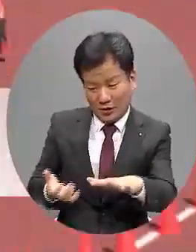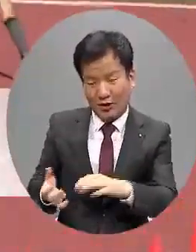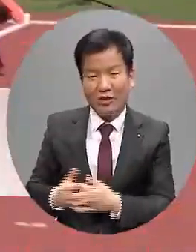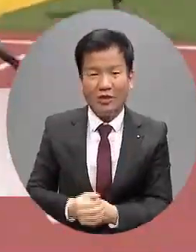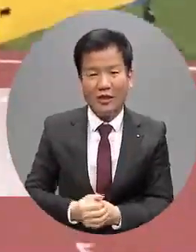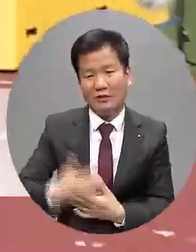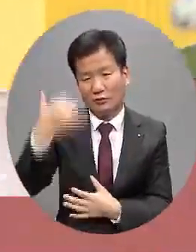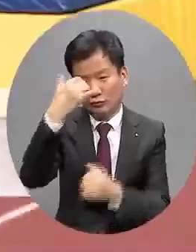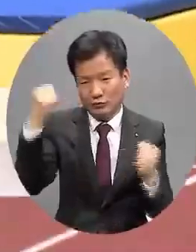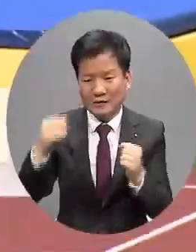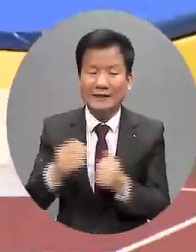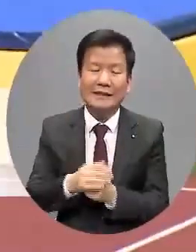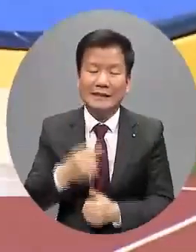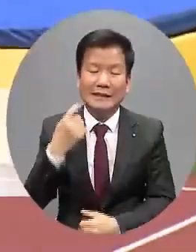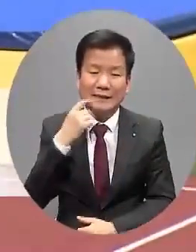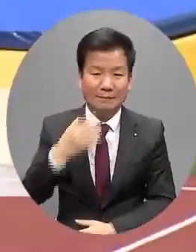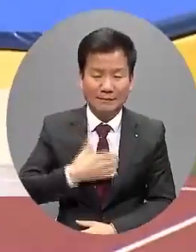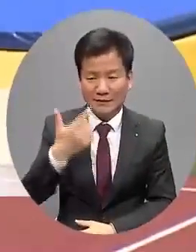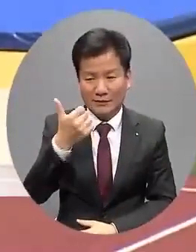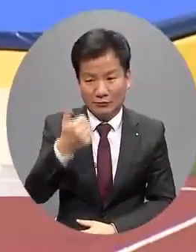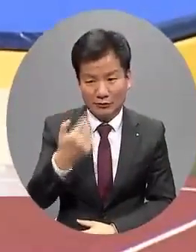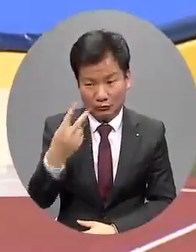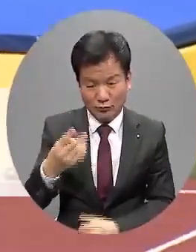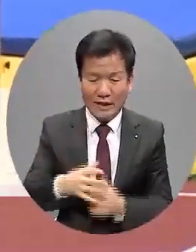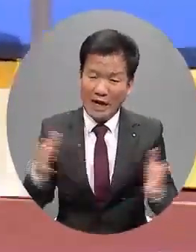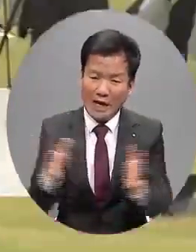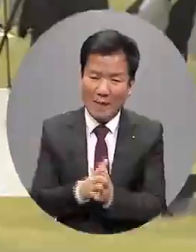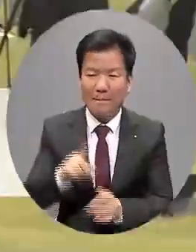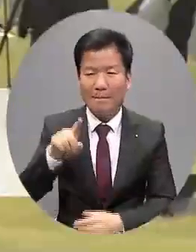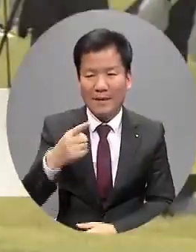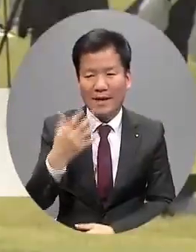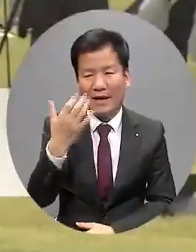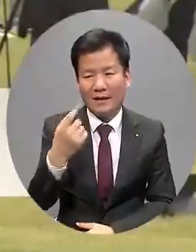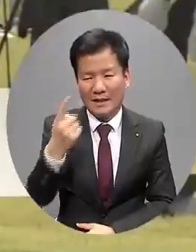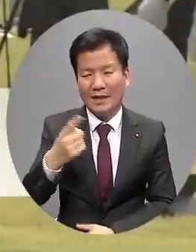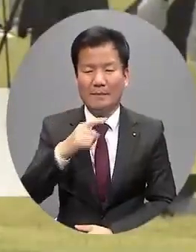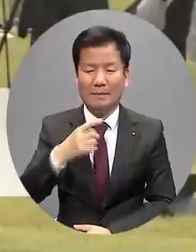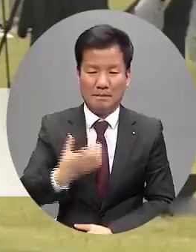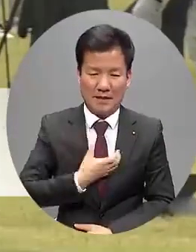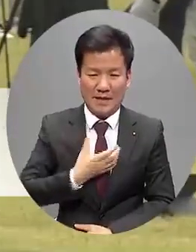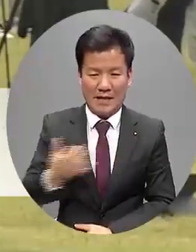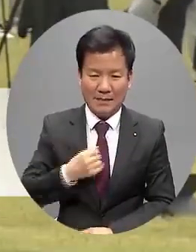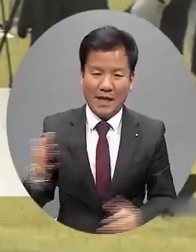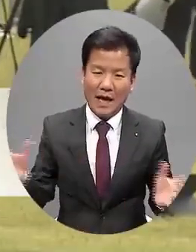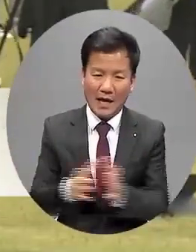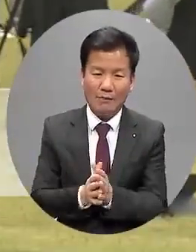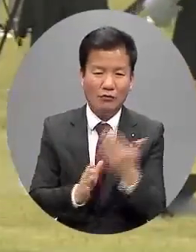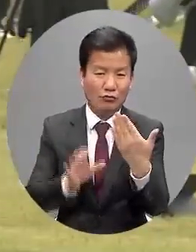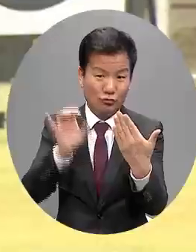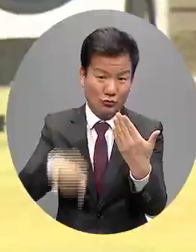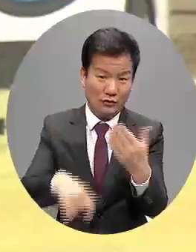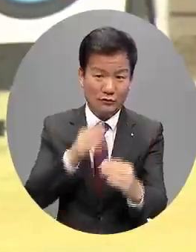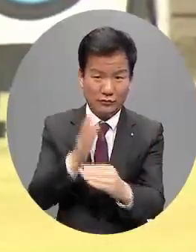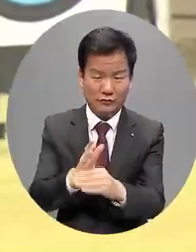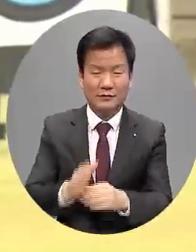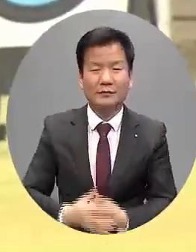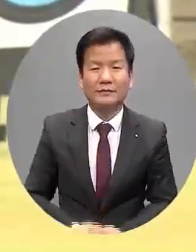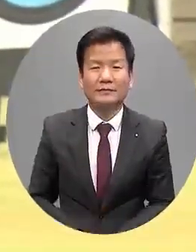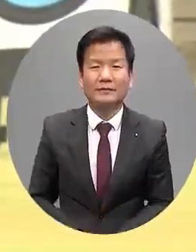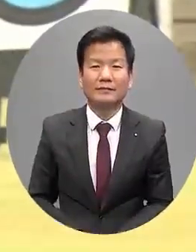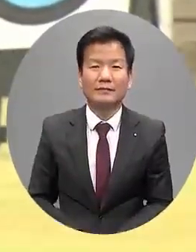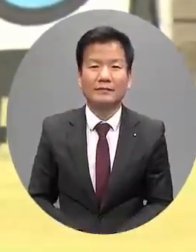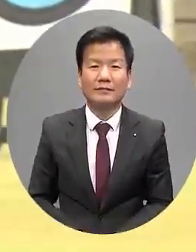가운데 충북은 금메달 52개 등 191개의 메달을 따 종합순위 9위를 기록 중입니다.